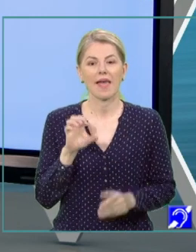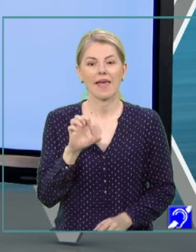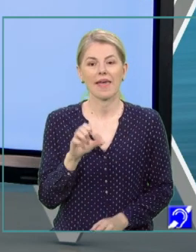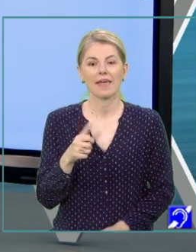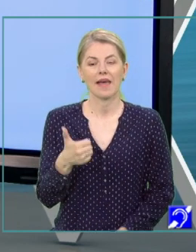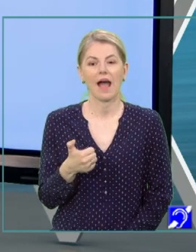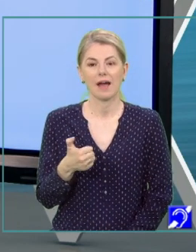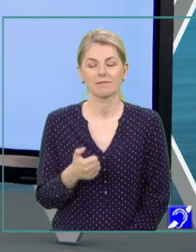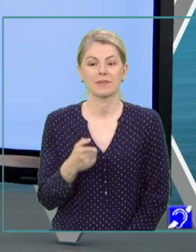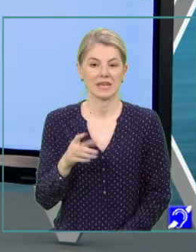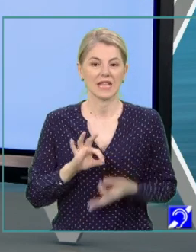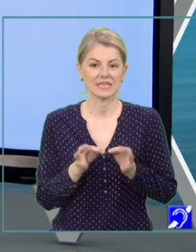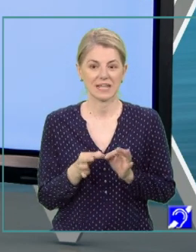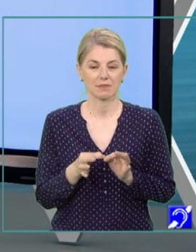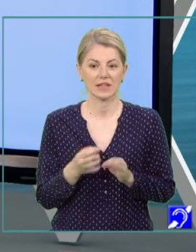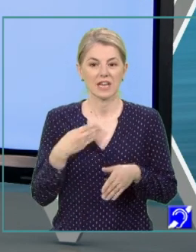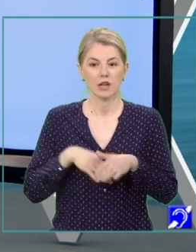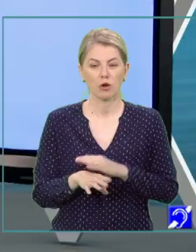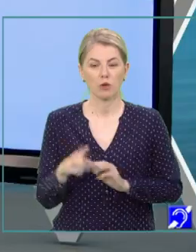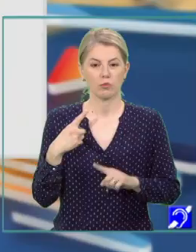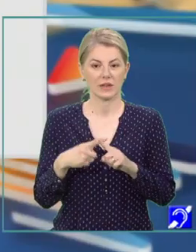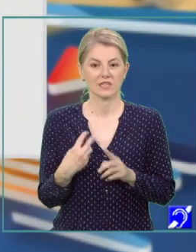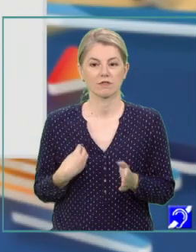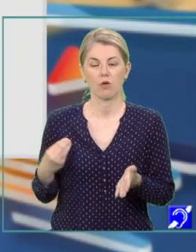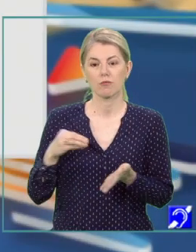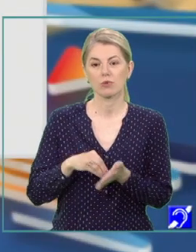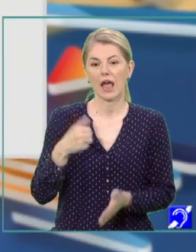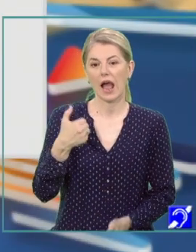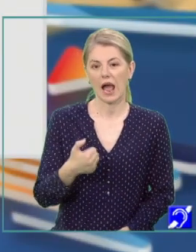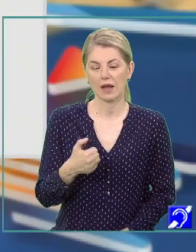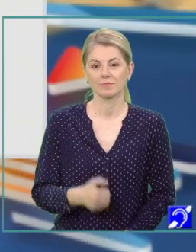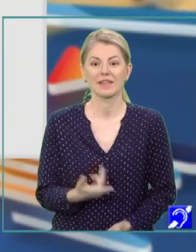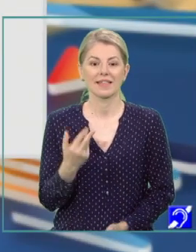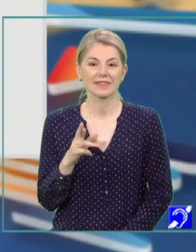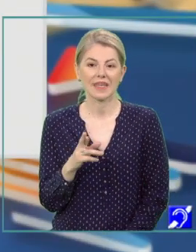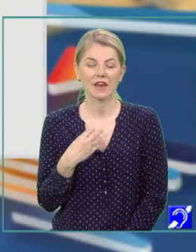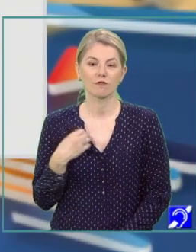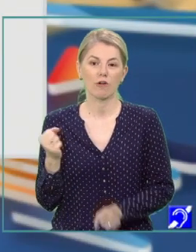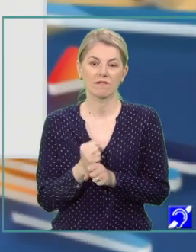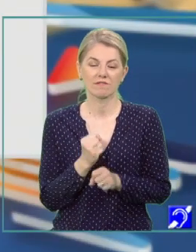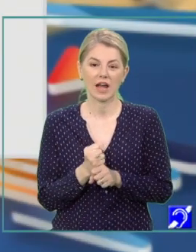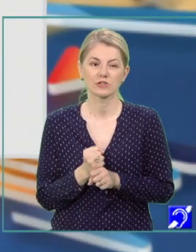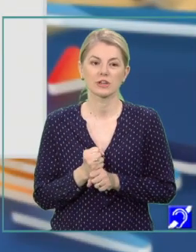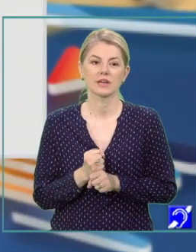A. Asta înseamnă că în locul lui X vom pune A. Dar vom face acest lucru după